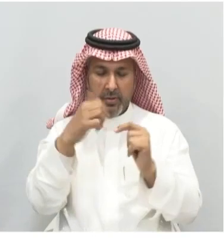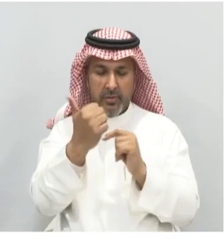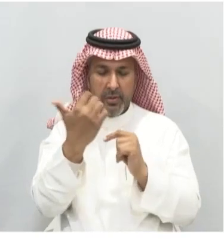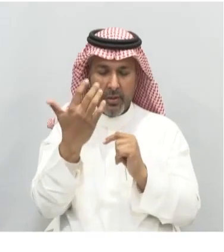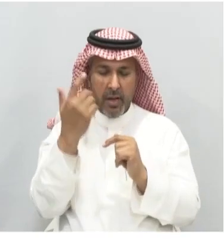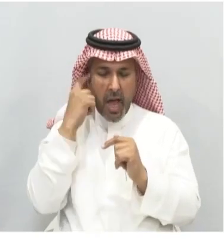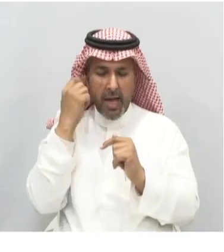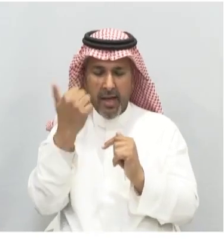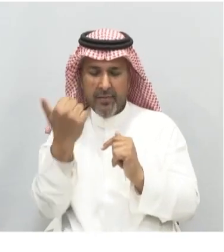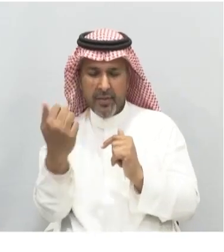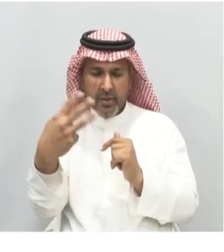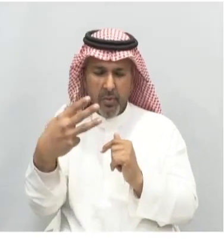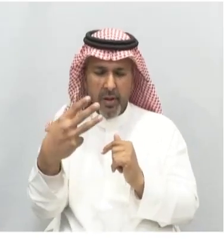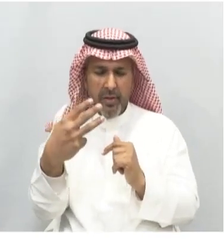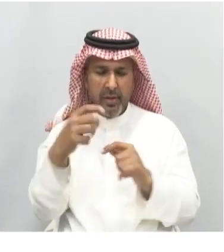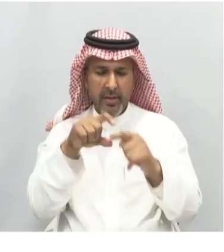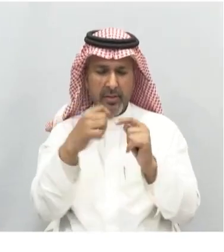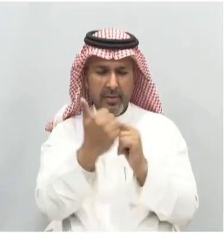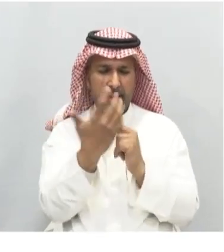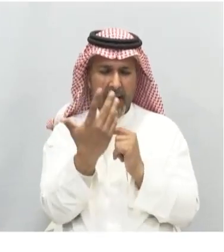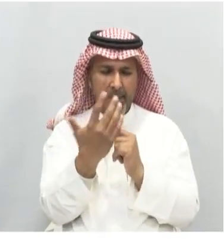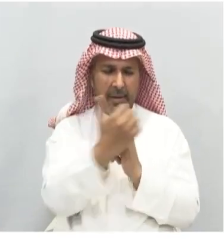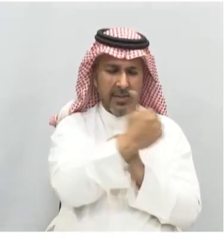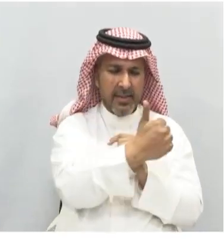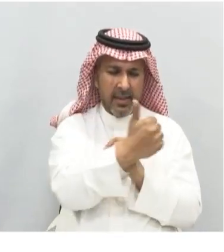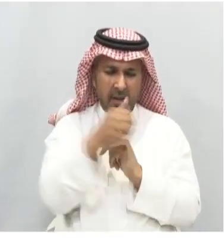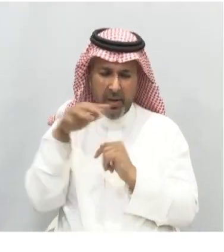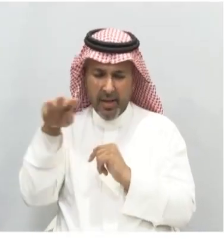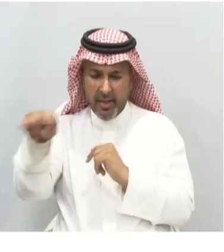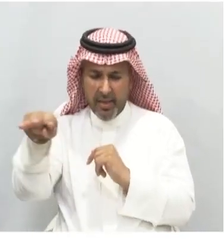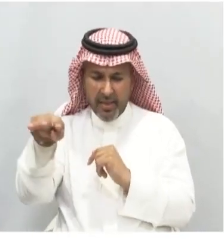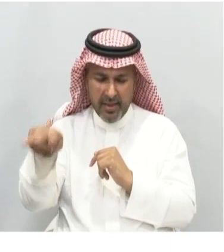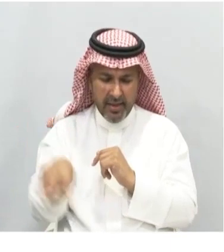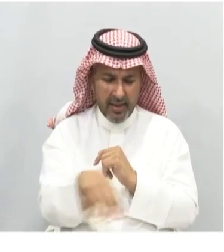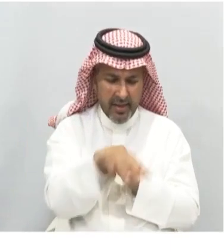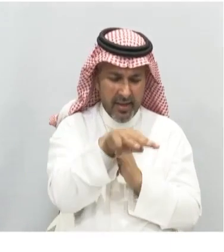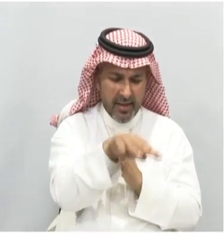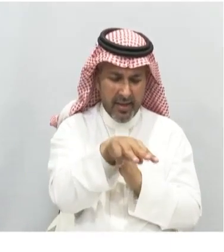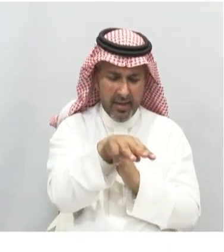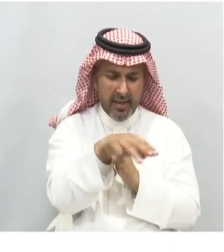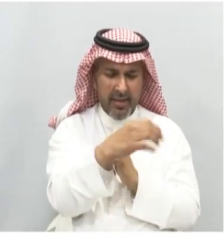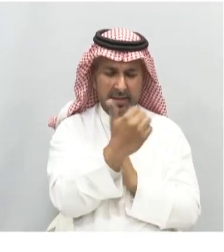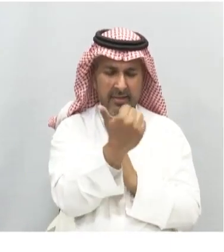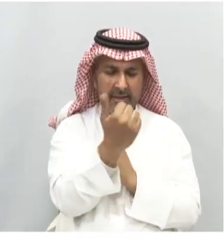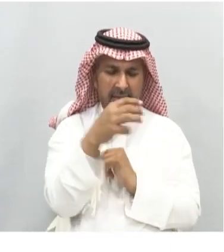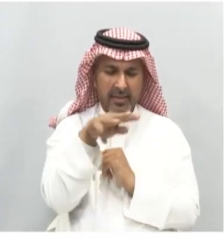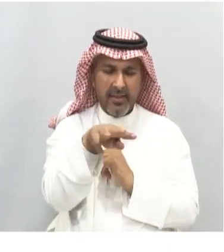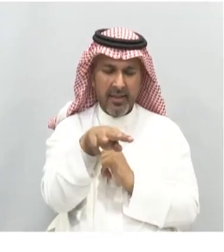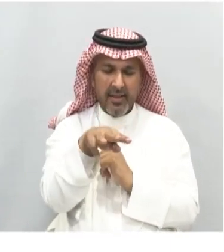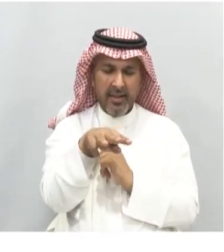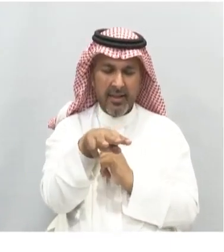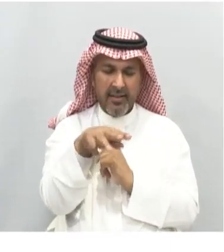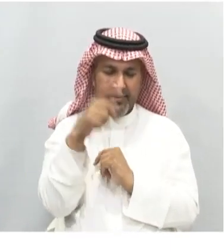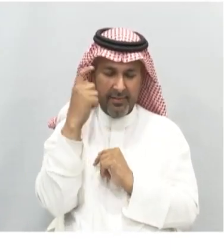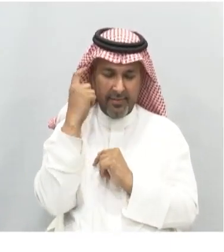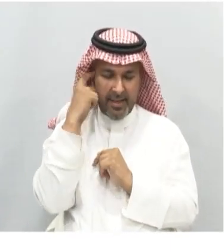ها يا مبدعين بارك الله فيكم 6000 لماذا لان 36 تقسي 6 تساوي 6